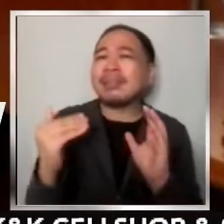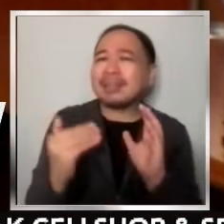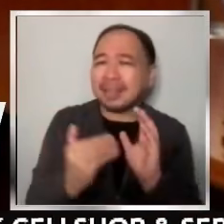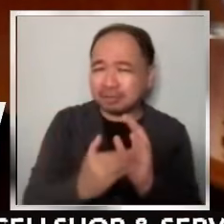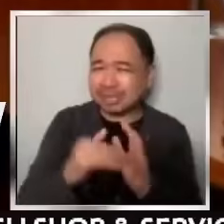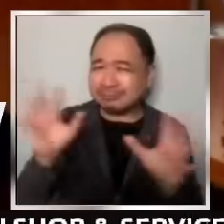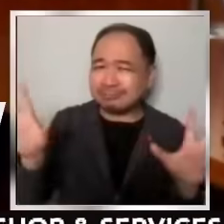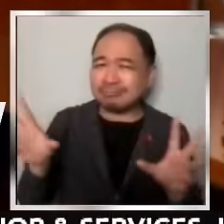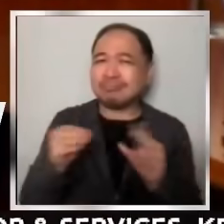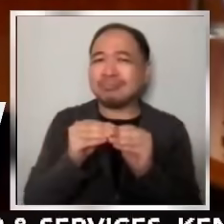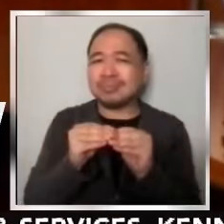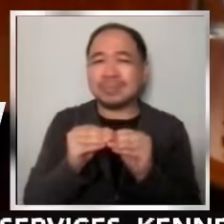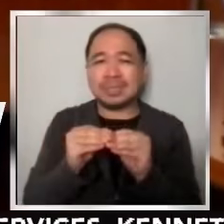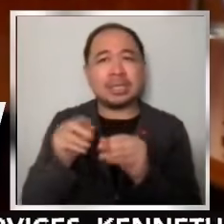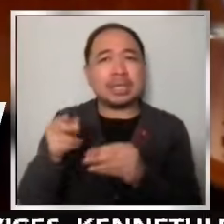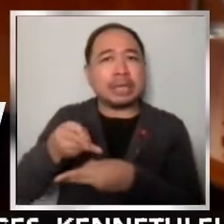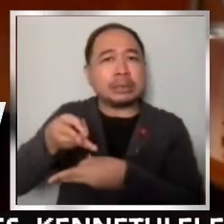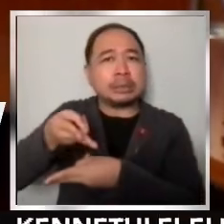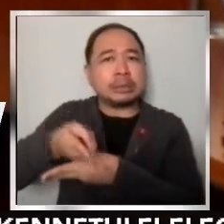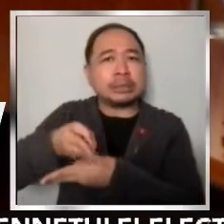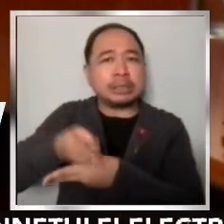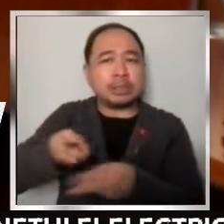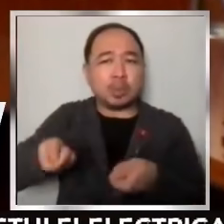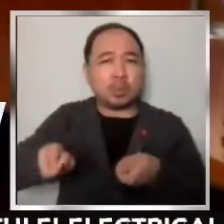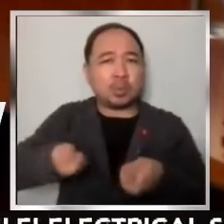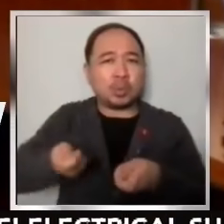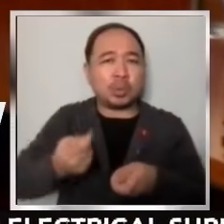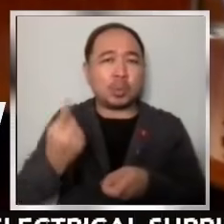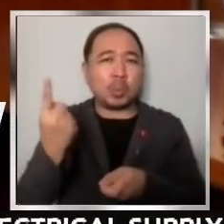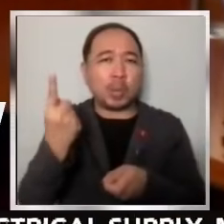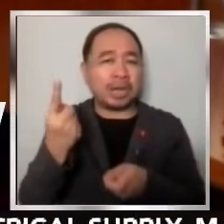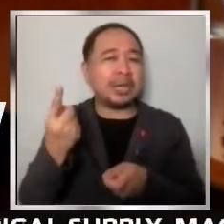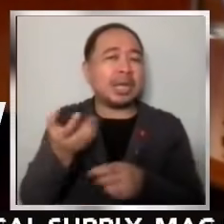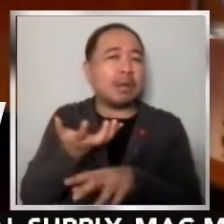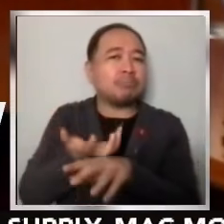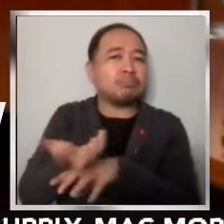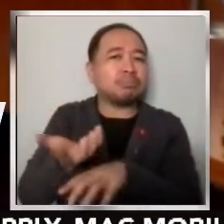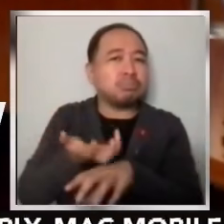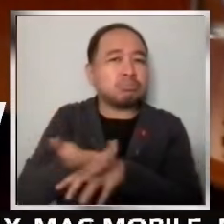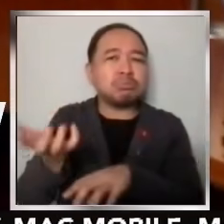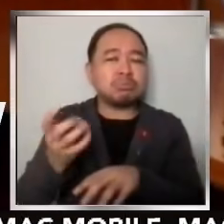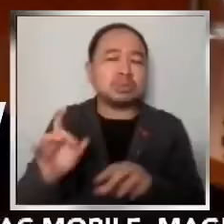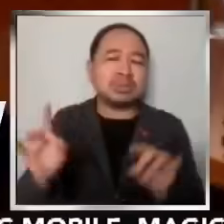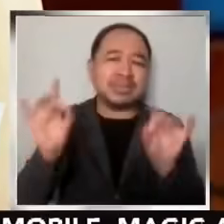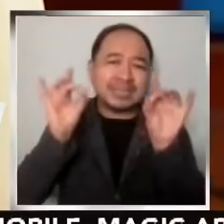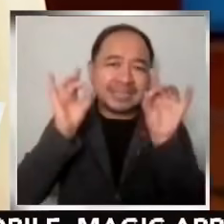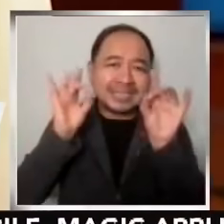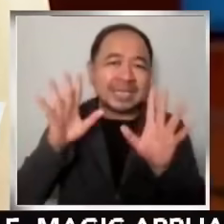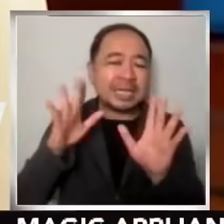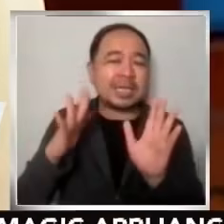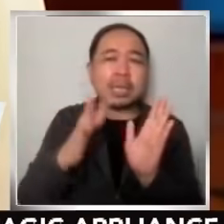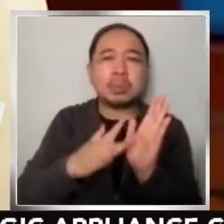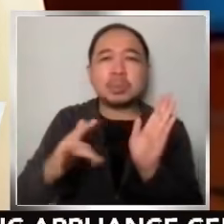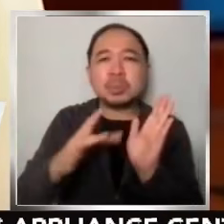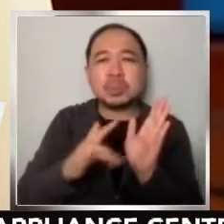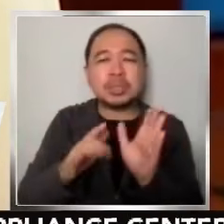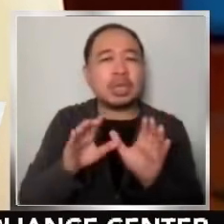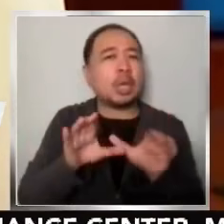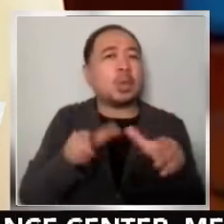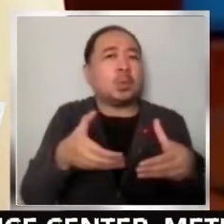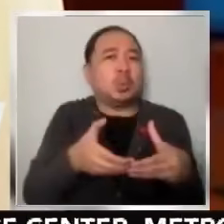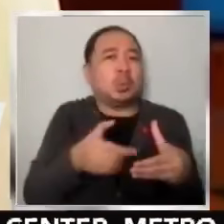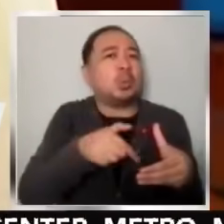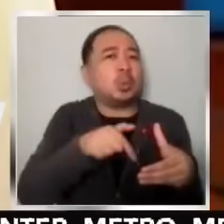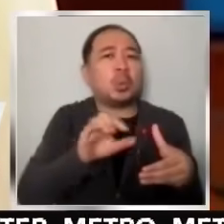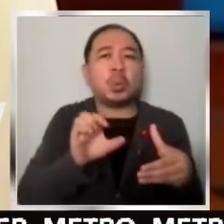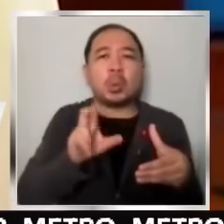isang mapanlinlang, malupit at mapang-abusong kulto. This is a harrowing